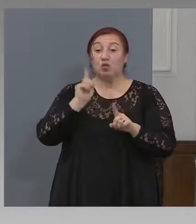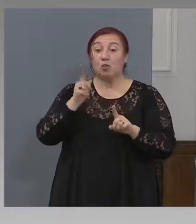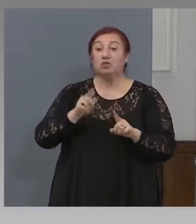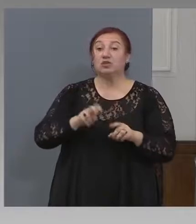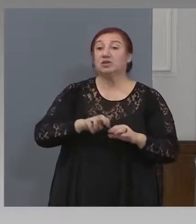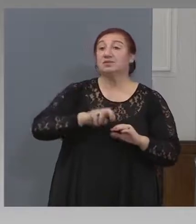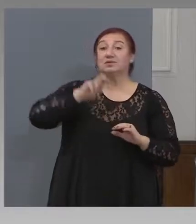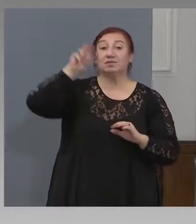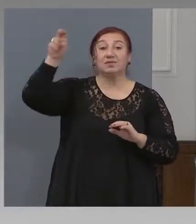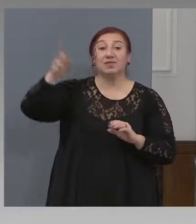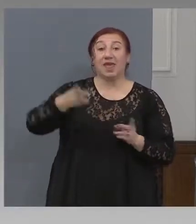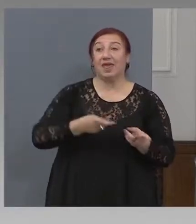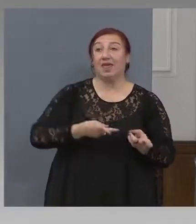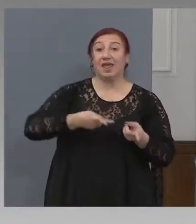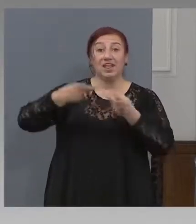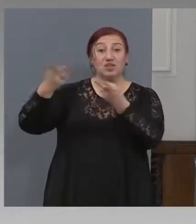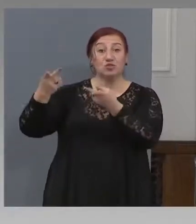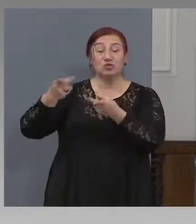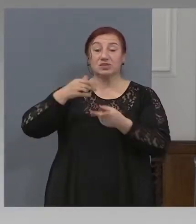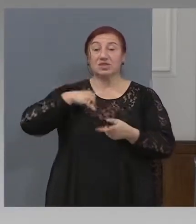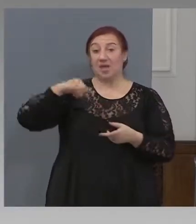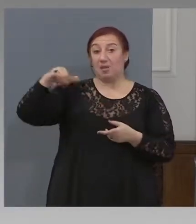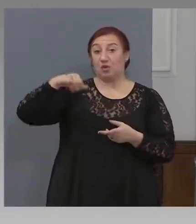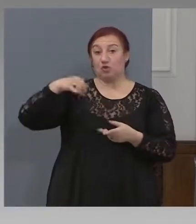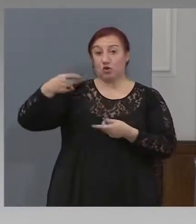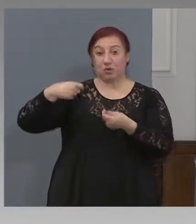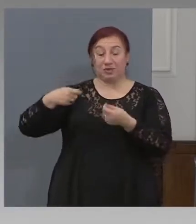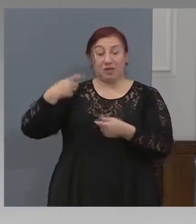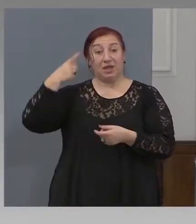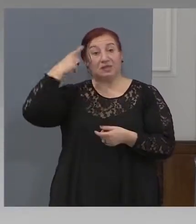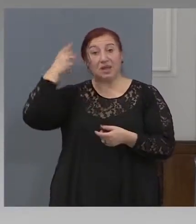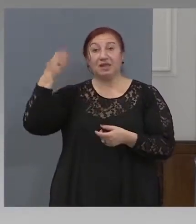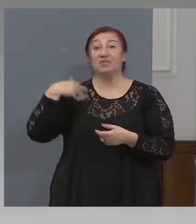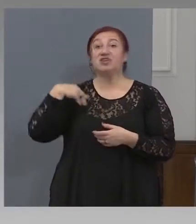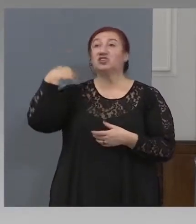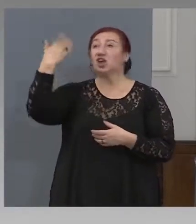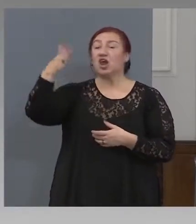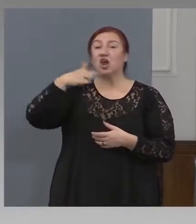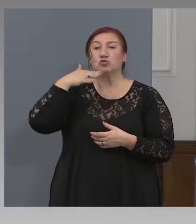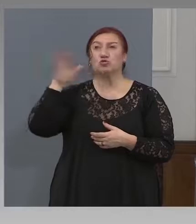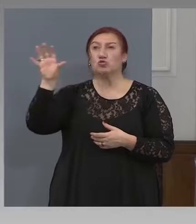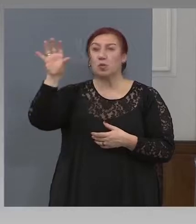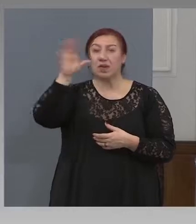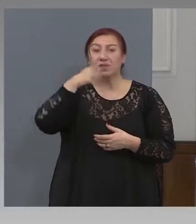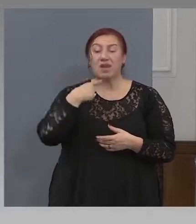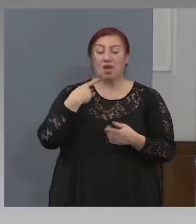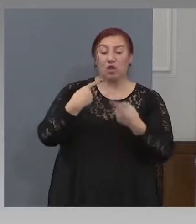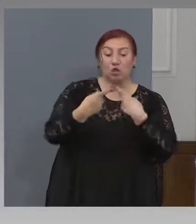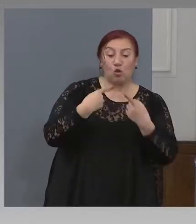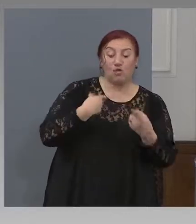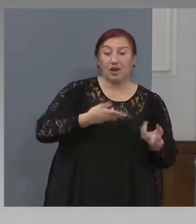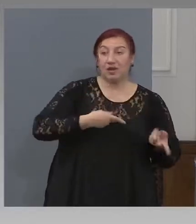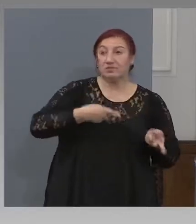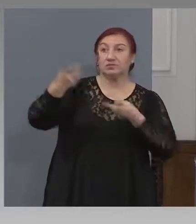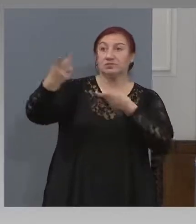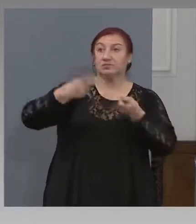пазари. Знаете, че вече това започва да се договаря. Същото е при цените на